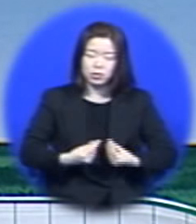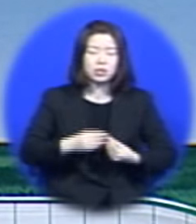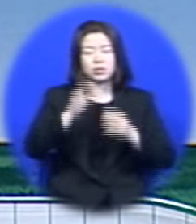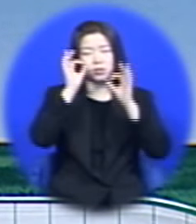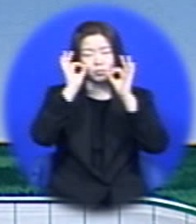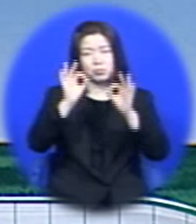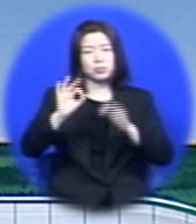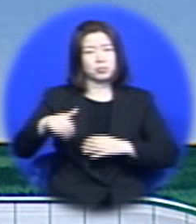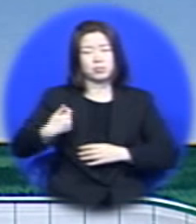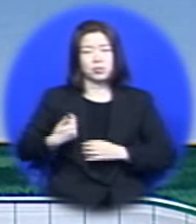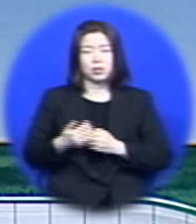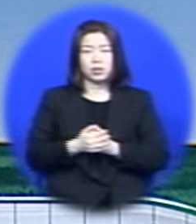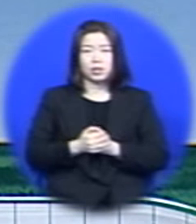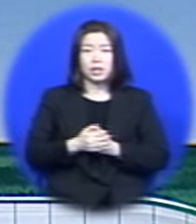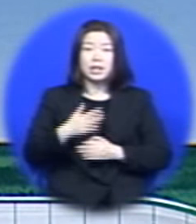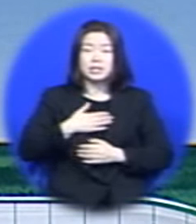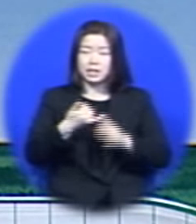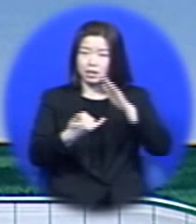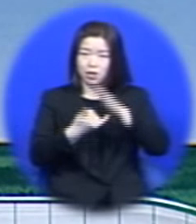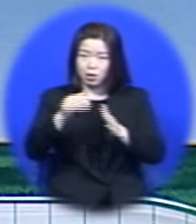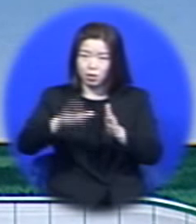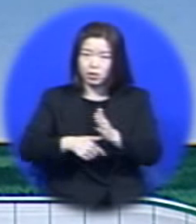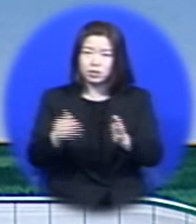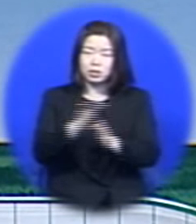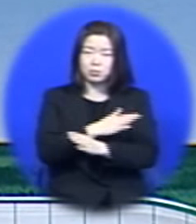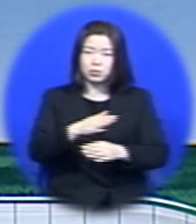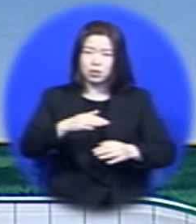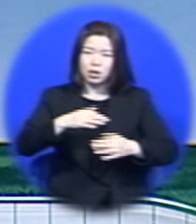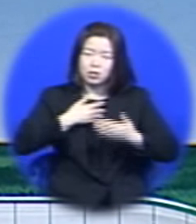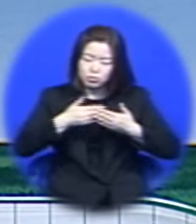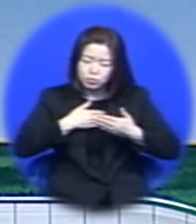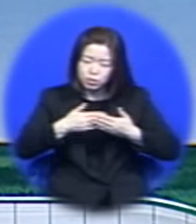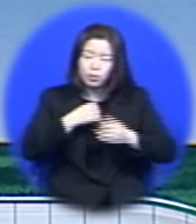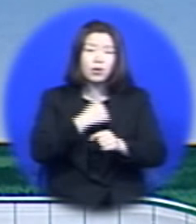몰라요. 제가 어릴 때부터 그렇게 두려워했고